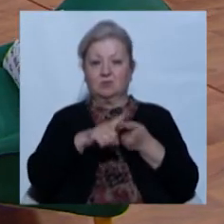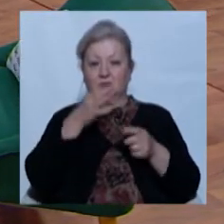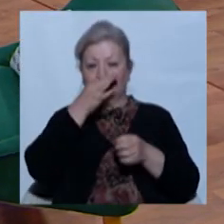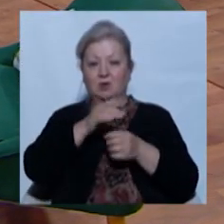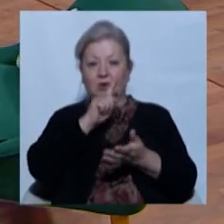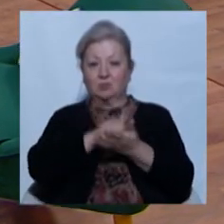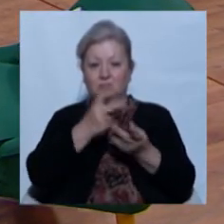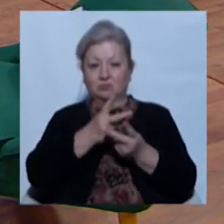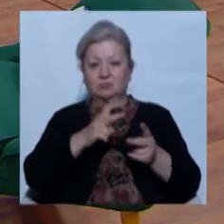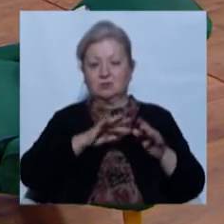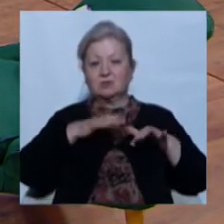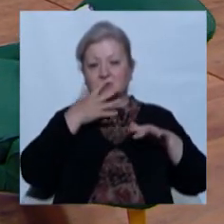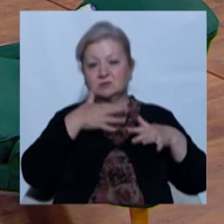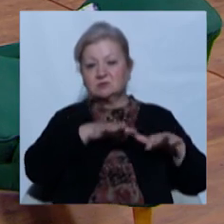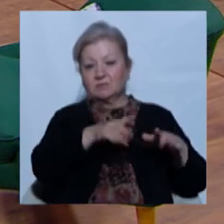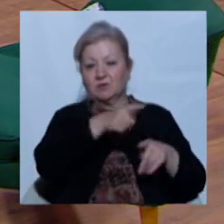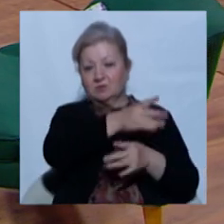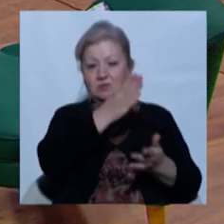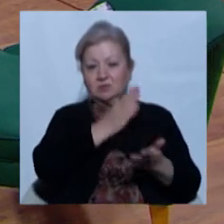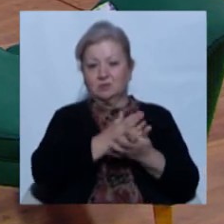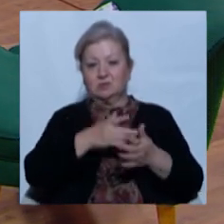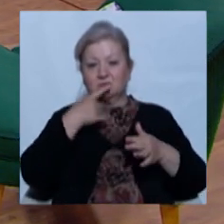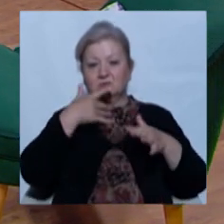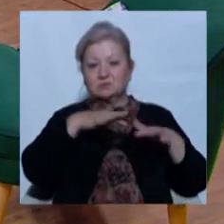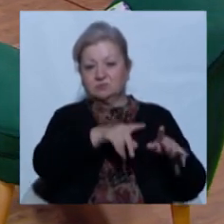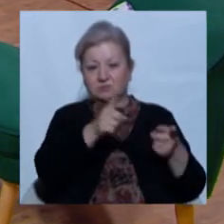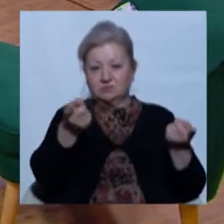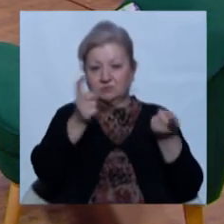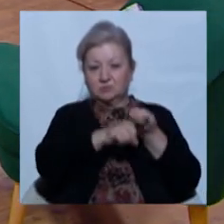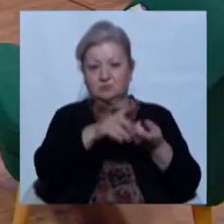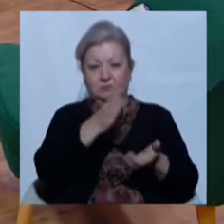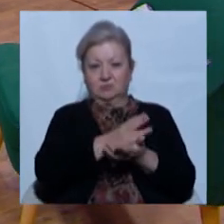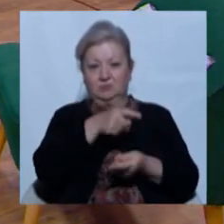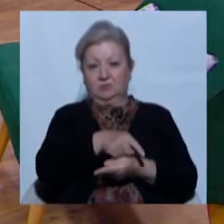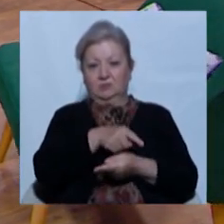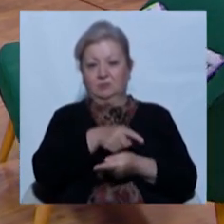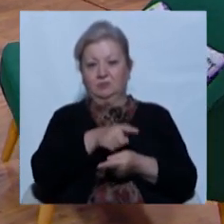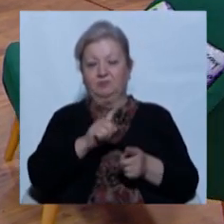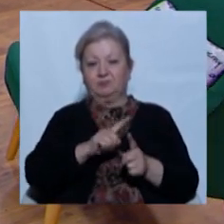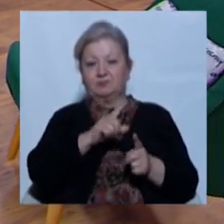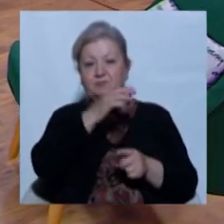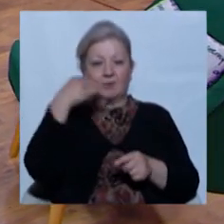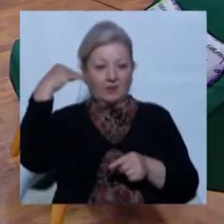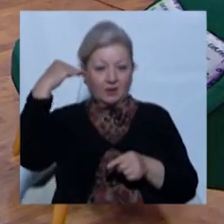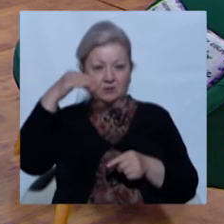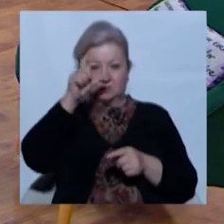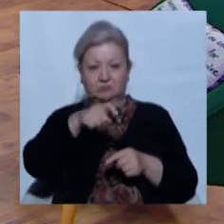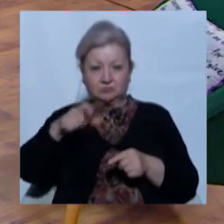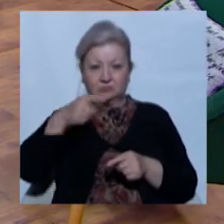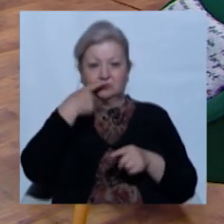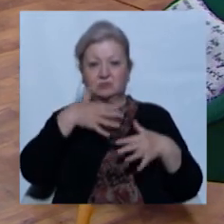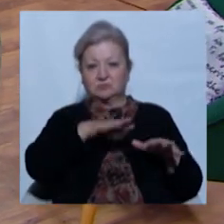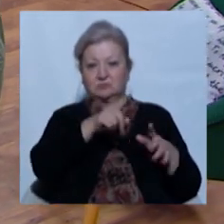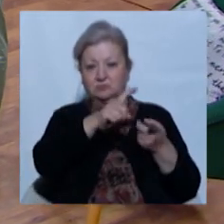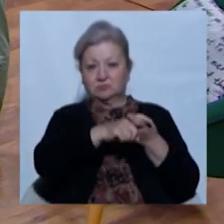შემთხვევაში საზღვაო მეურნეობიდან და იმ საქმიანობებიდან, რომელსაც ეწეოდნენ აჭარლები